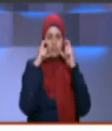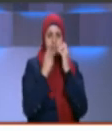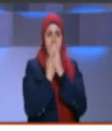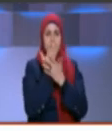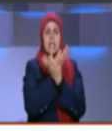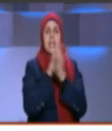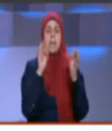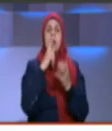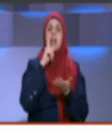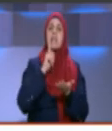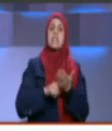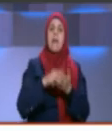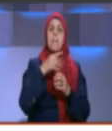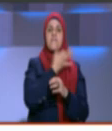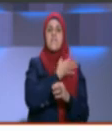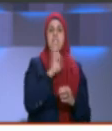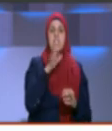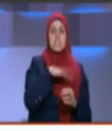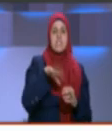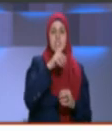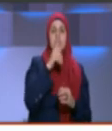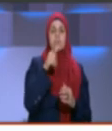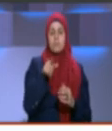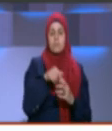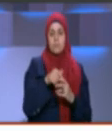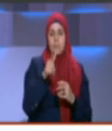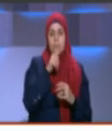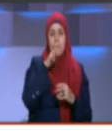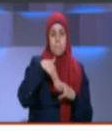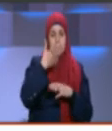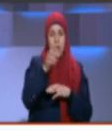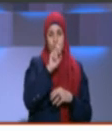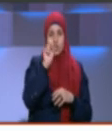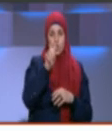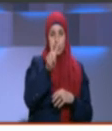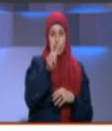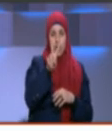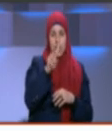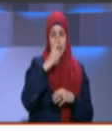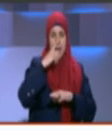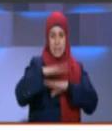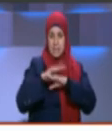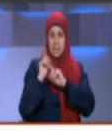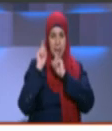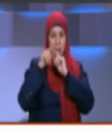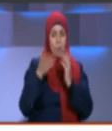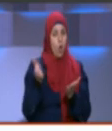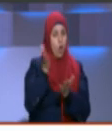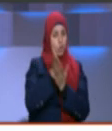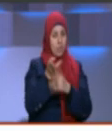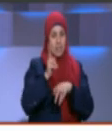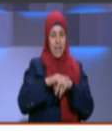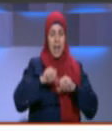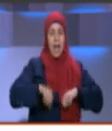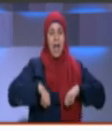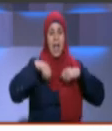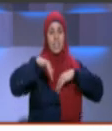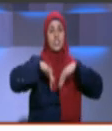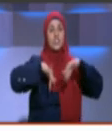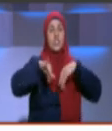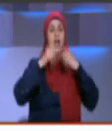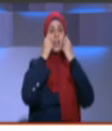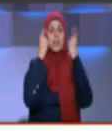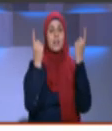إذن التزم الفرنسيين، وهم بعد شهرين من الالتزام يعودون مرة أخرى إلى الشارع،